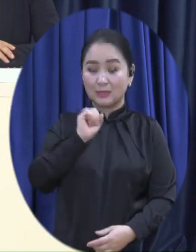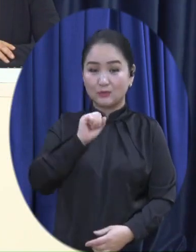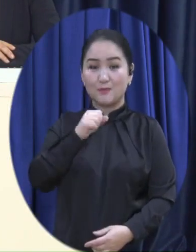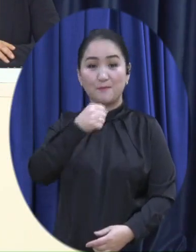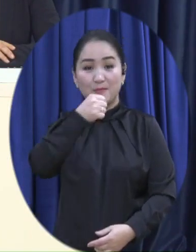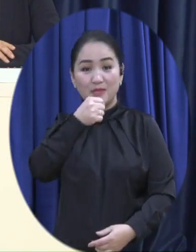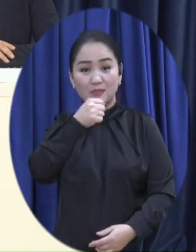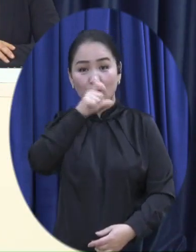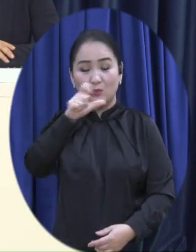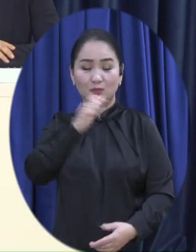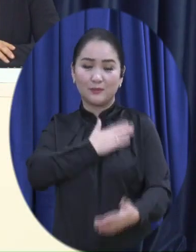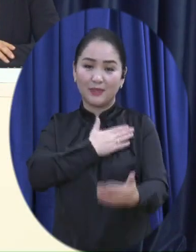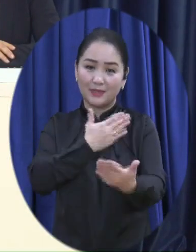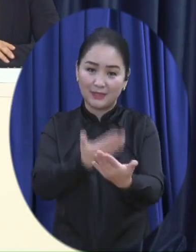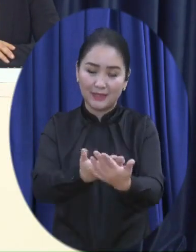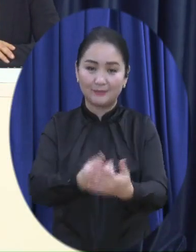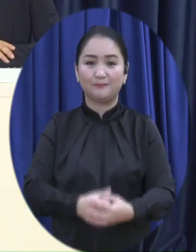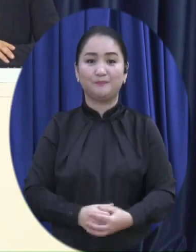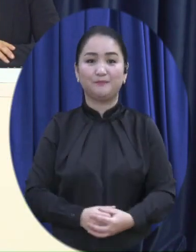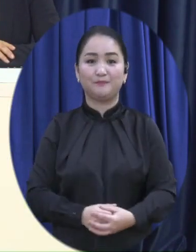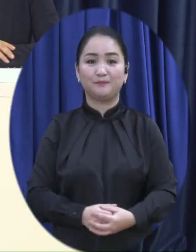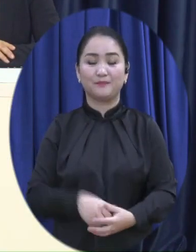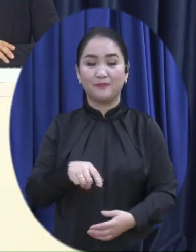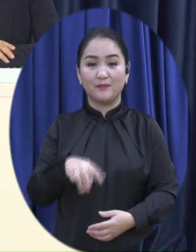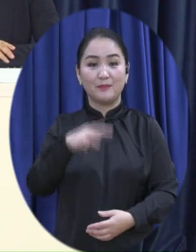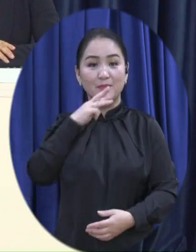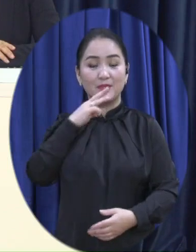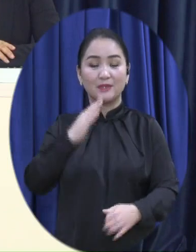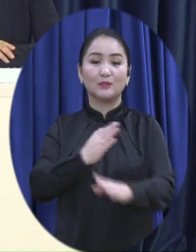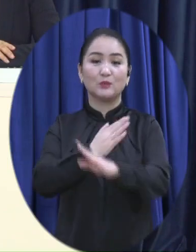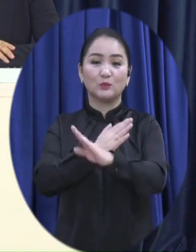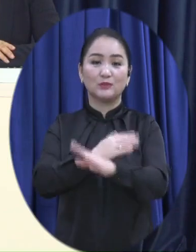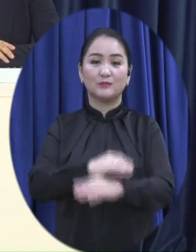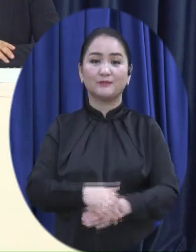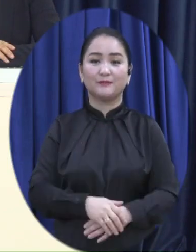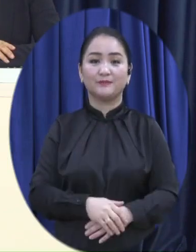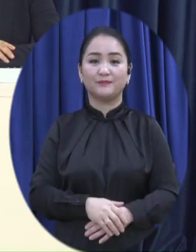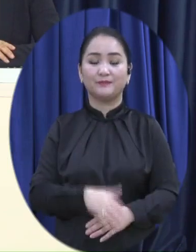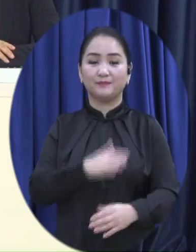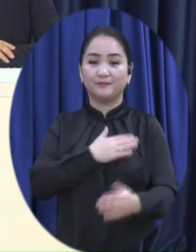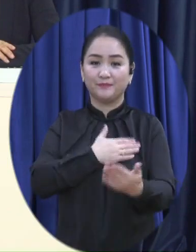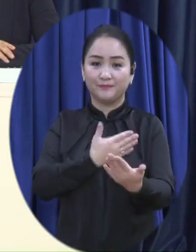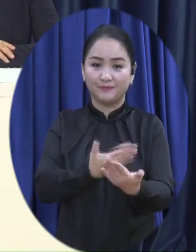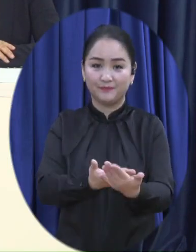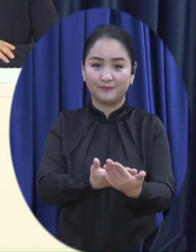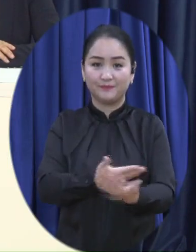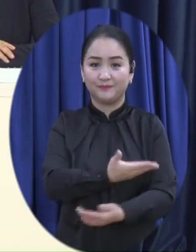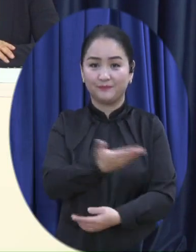сэтгүүлчтэй баярлалаа. Өнөөдрийн мэдээлэл дууслаа. Та бүхэнд баярлалаа.